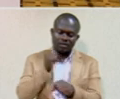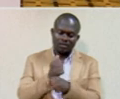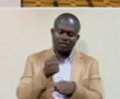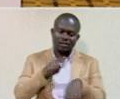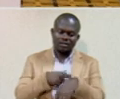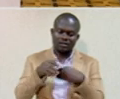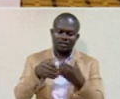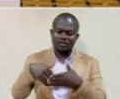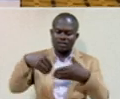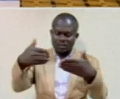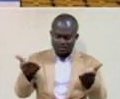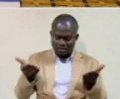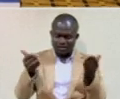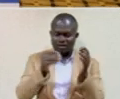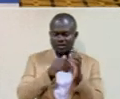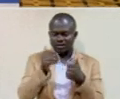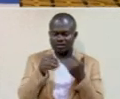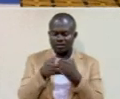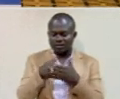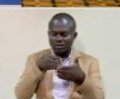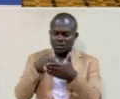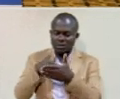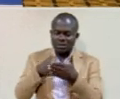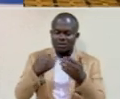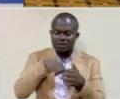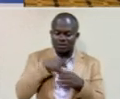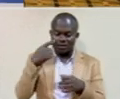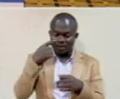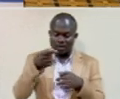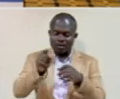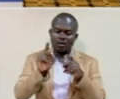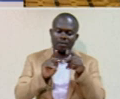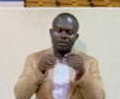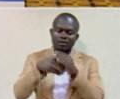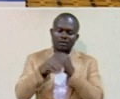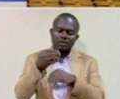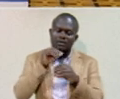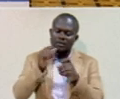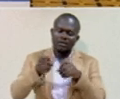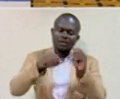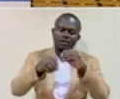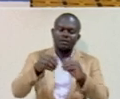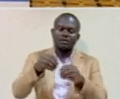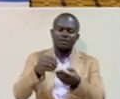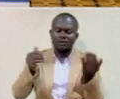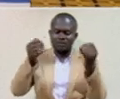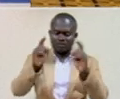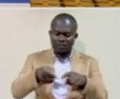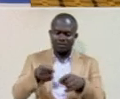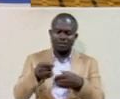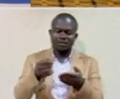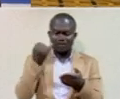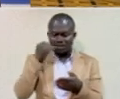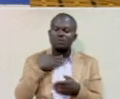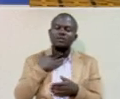gushaka inyongera musaruro hari n'ahandi hari amananiza twagiye tubona aho abagorodirazi badatanga inyongera musaruro akava umuhinzi yaba yahageze bati niba